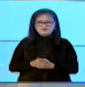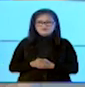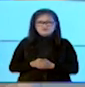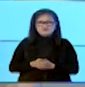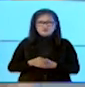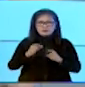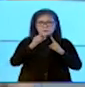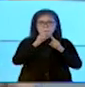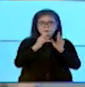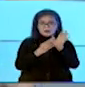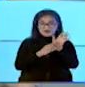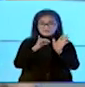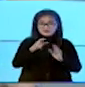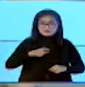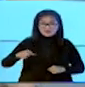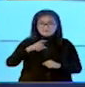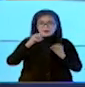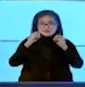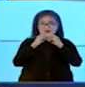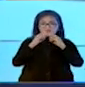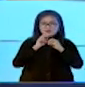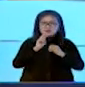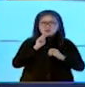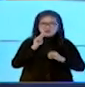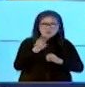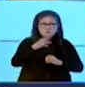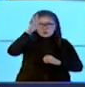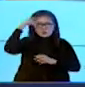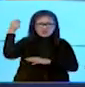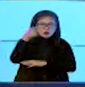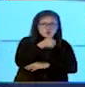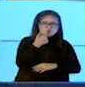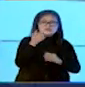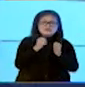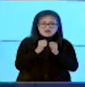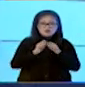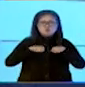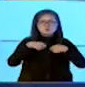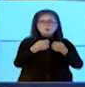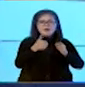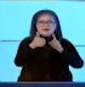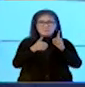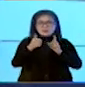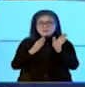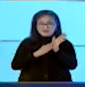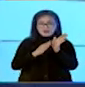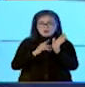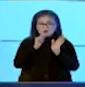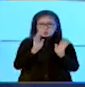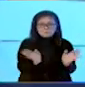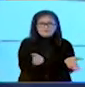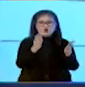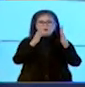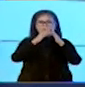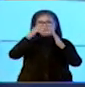pemirsa PMI cabang Jember ditipu oleh donatur yang berjanji memberikan sumbangan senilai 16 milyar rupiah untuk pembangunan